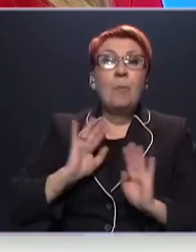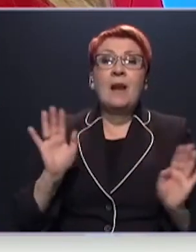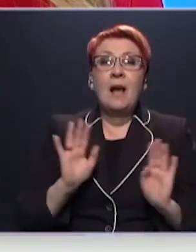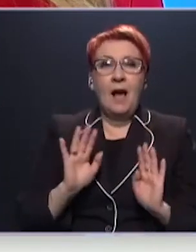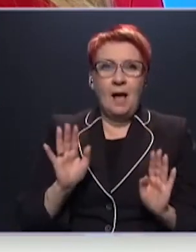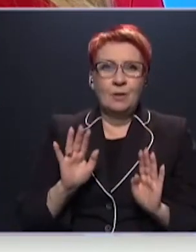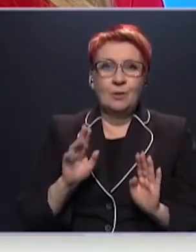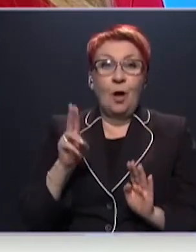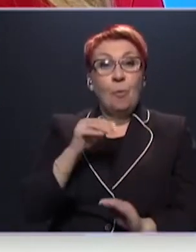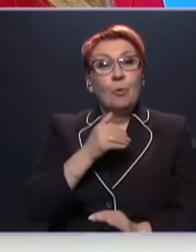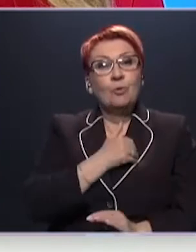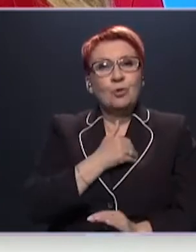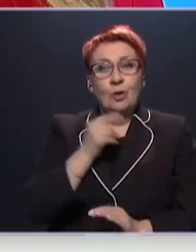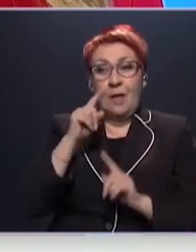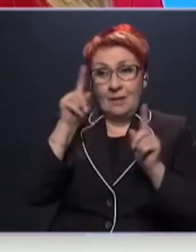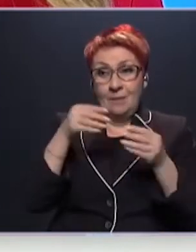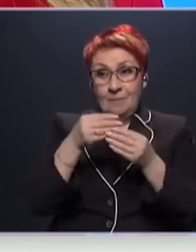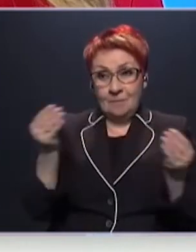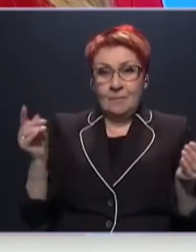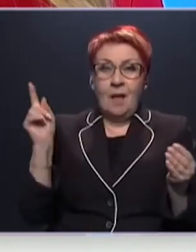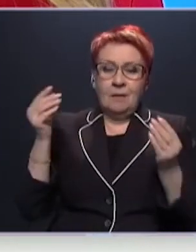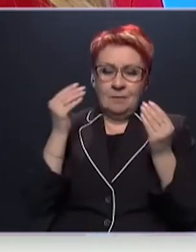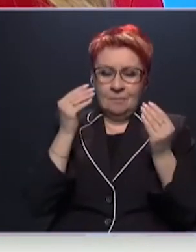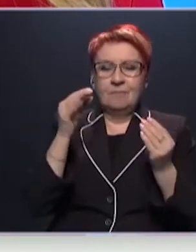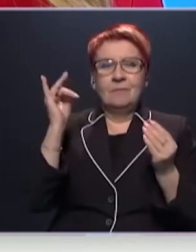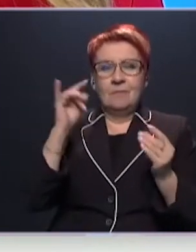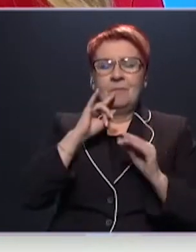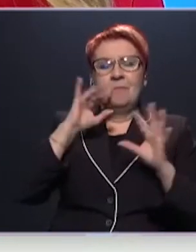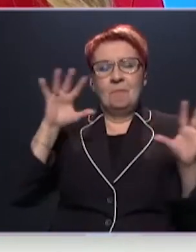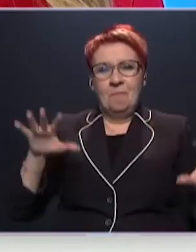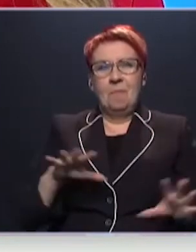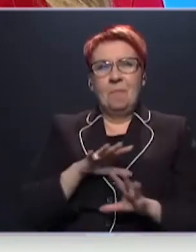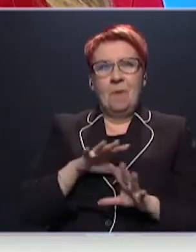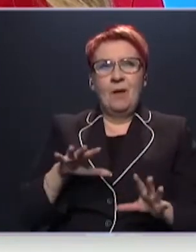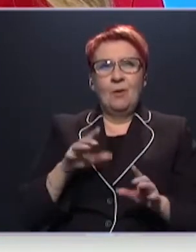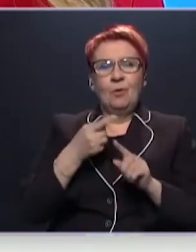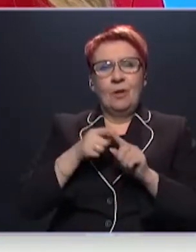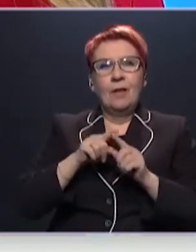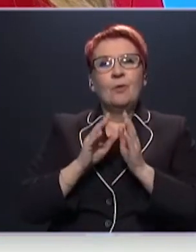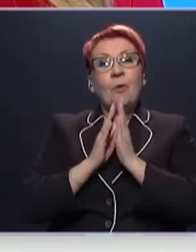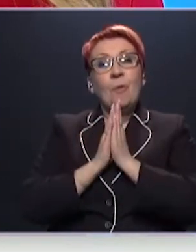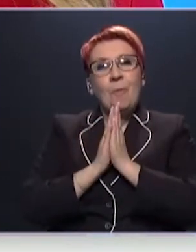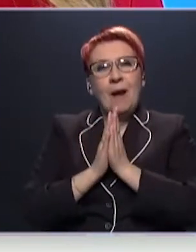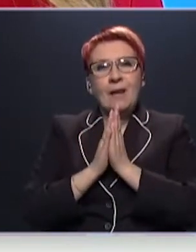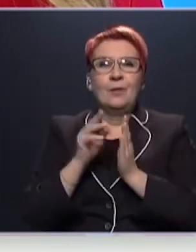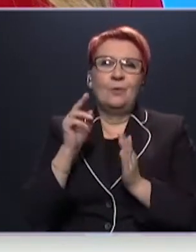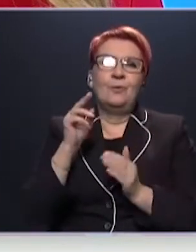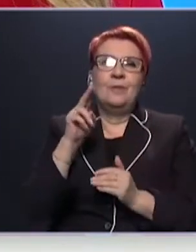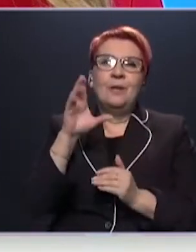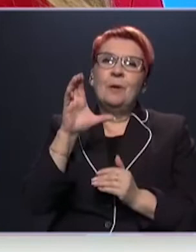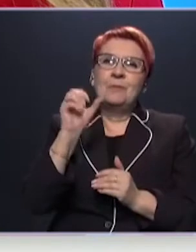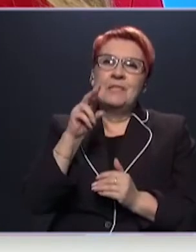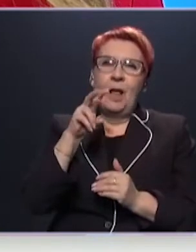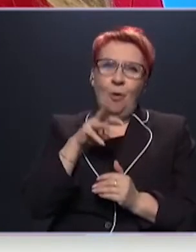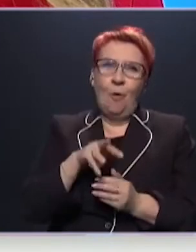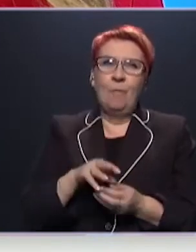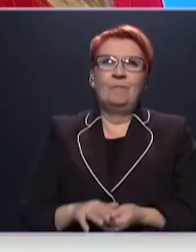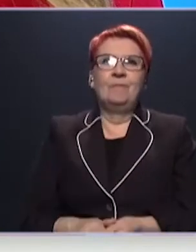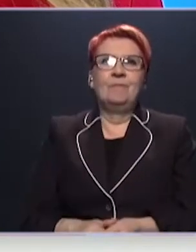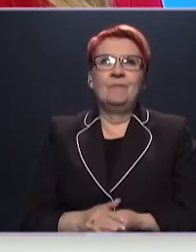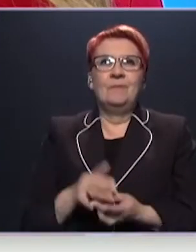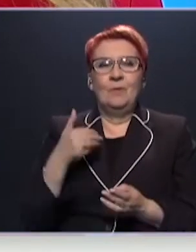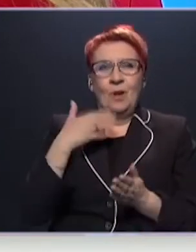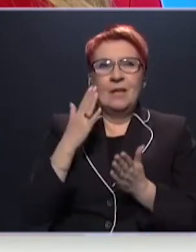по хотению своего сердца поют вот эту вот молитву, псалом. У нас есть на